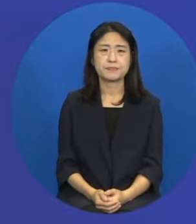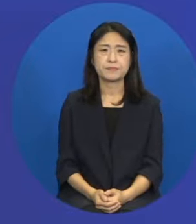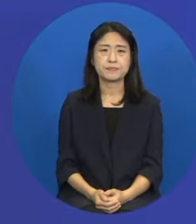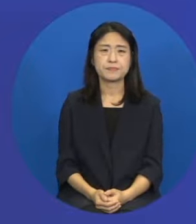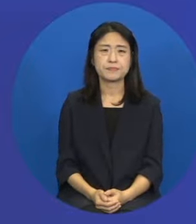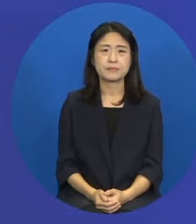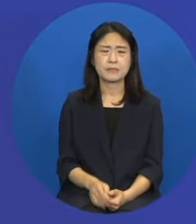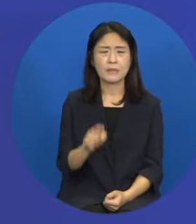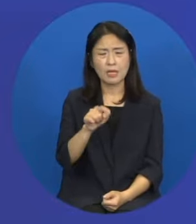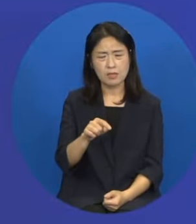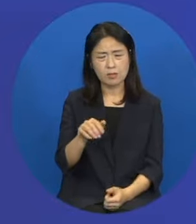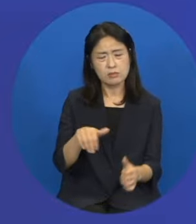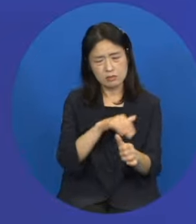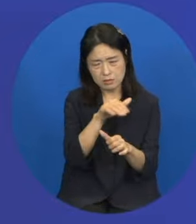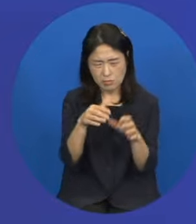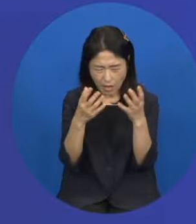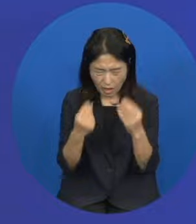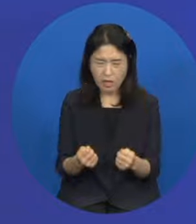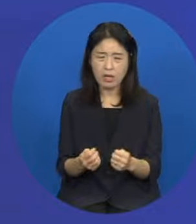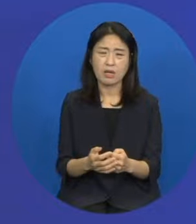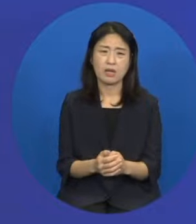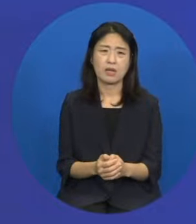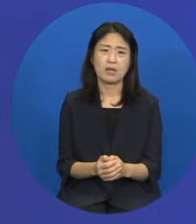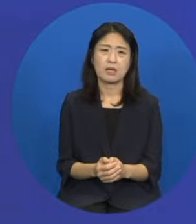얼마나 이런 일들이 많은지 몰라요.